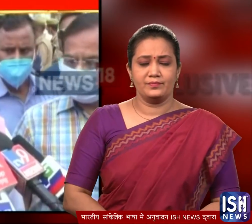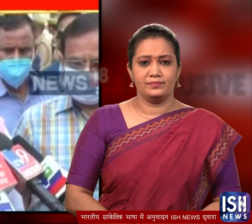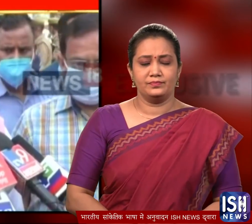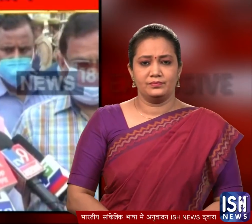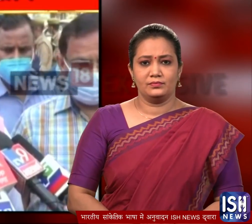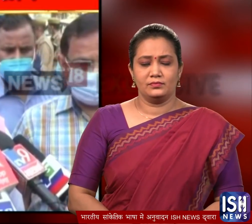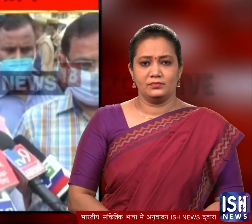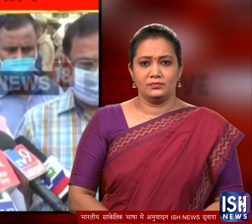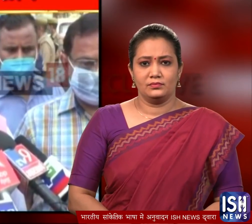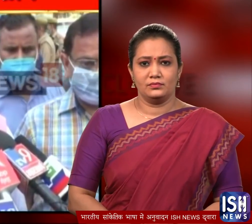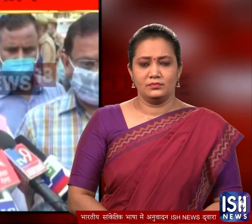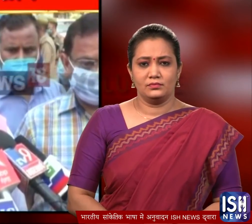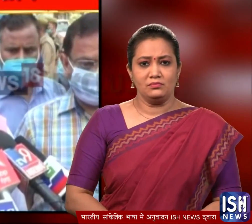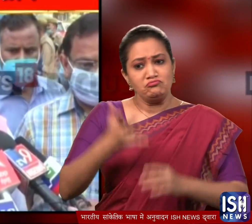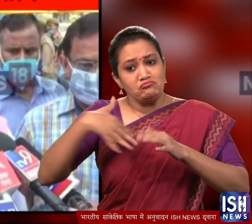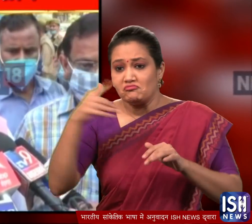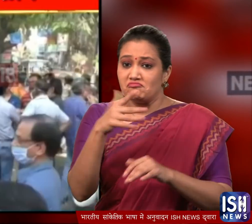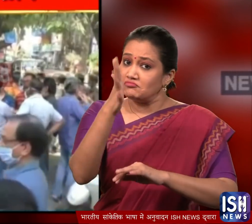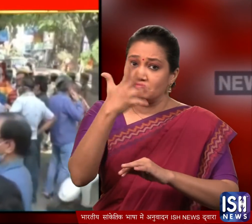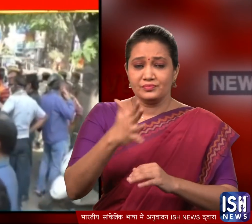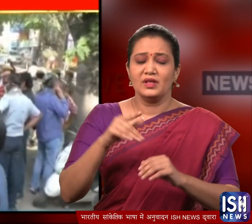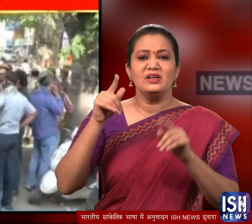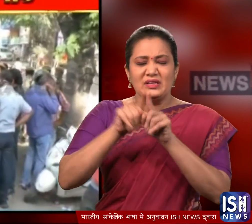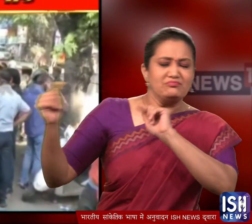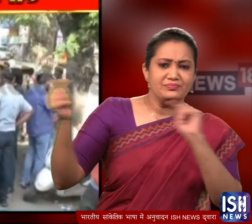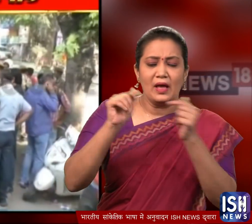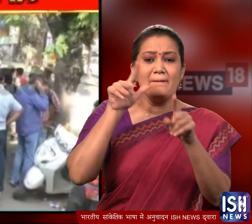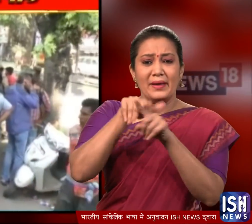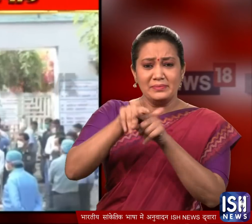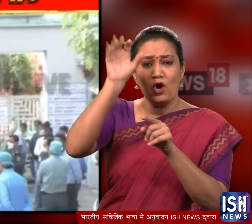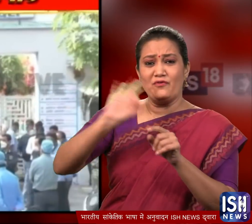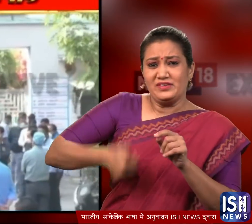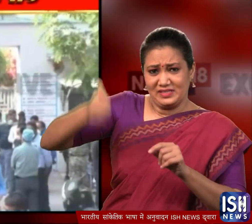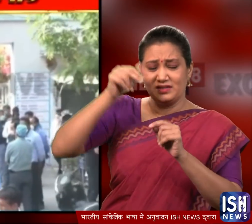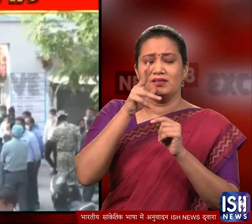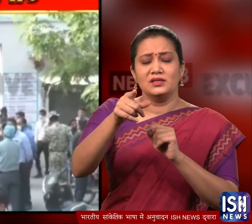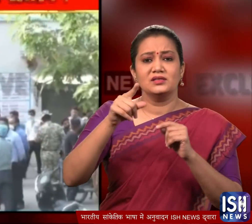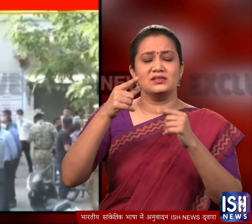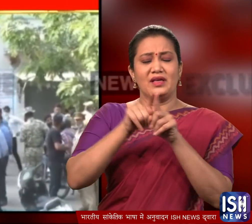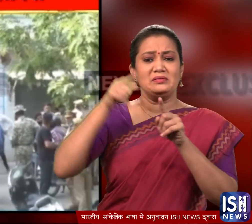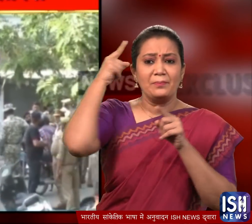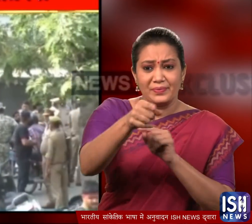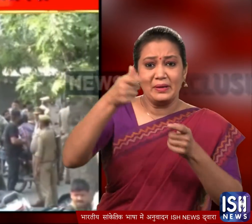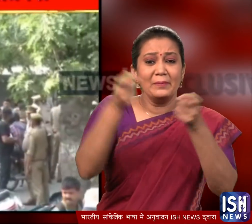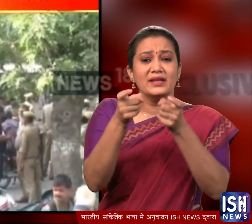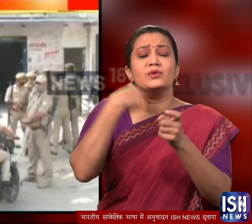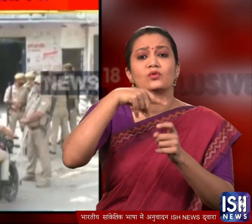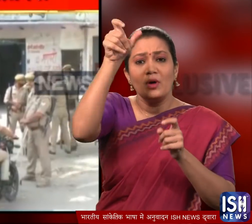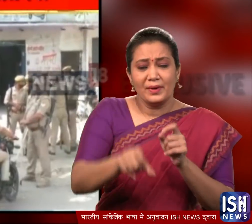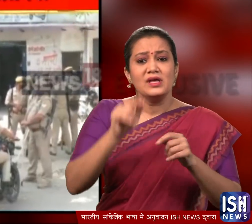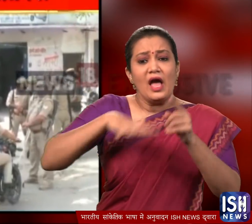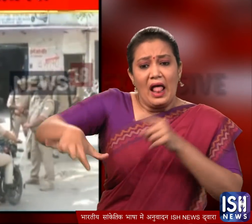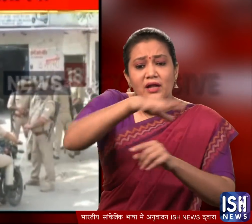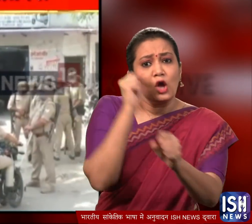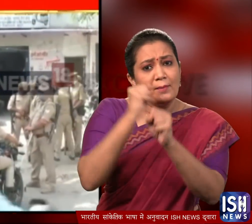हूं, बुलडोजर नहीं चलने दूंगा ऐसे। कार्रवाई का विरोध करने पर नगर निगम के एक अफसर ने अस्पताल प्रबंधन पर आरोप लगाया कि